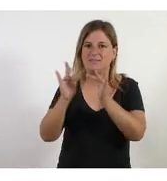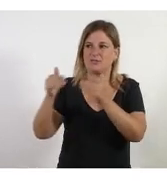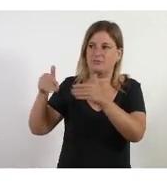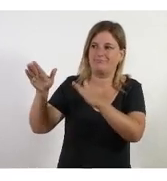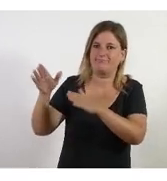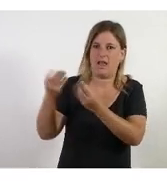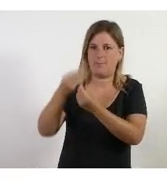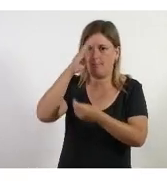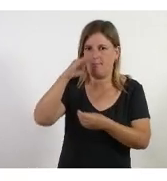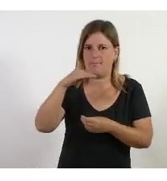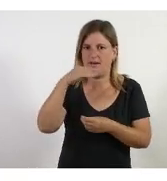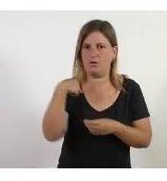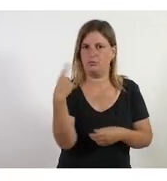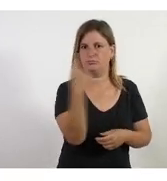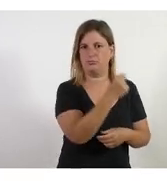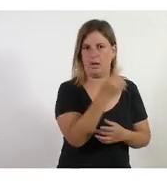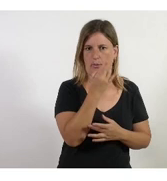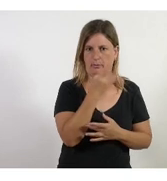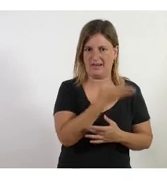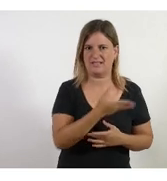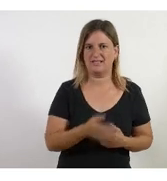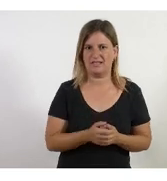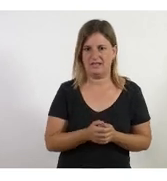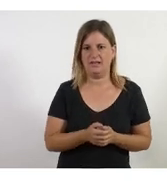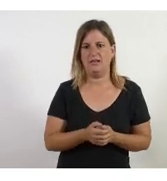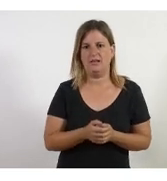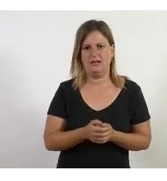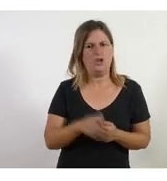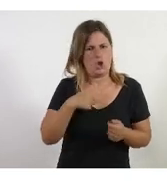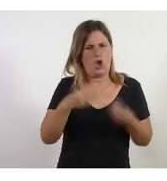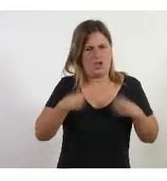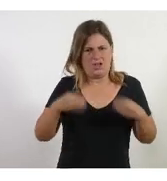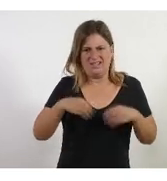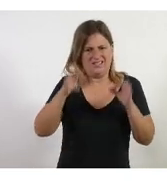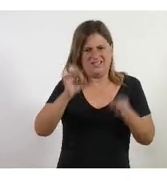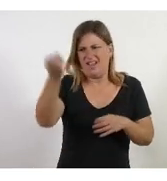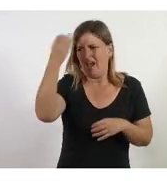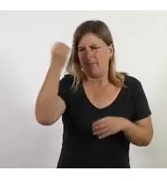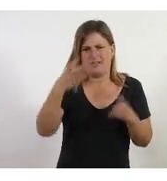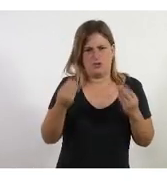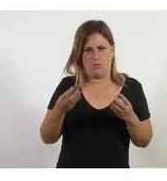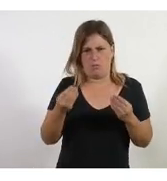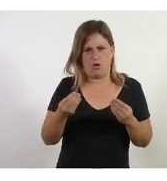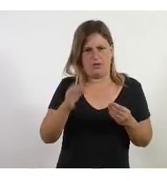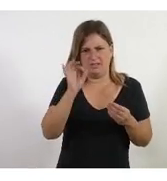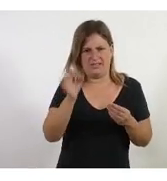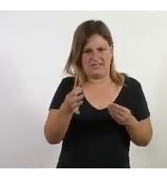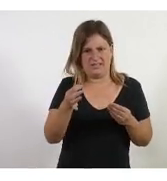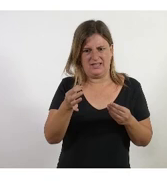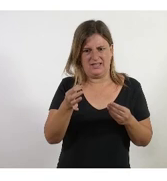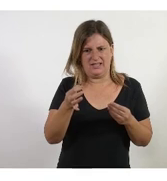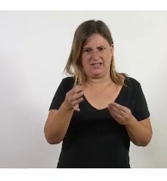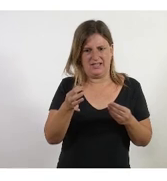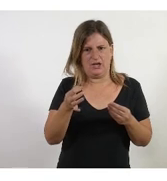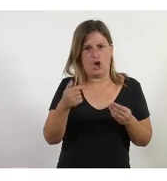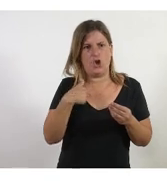cotxet i jo rumbo a Brasil. Que m'ho he passat molt bé, jo he fet i he après molt bé i soc així ara per